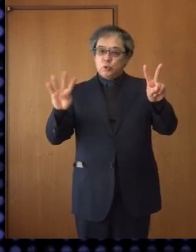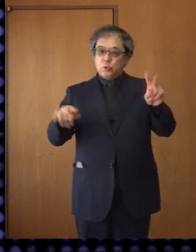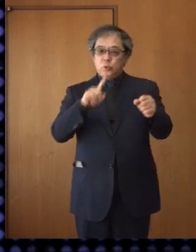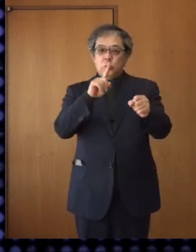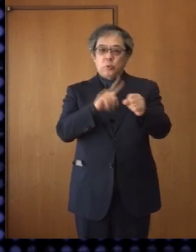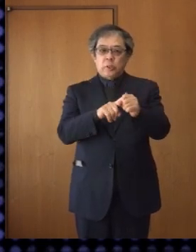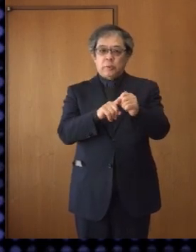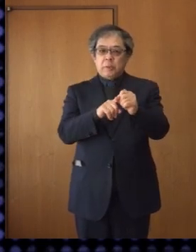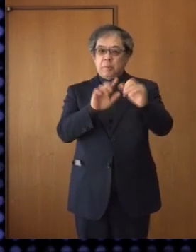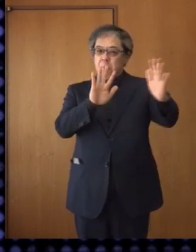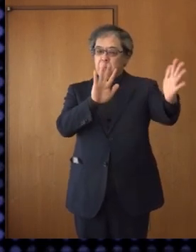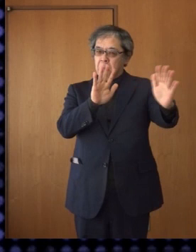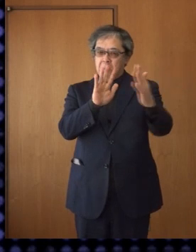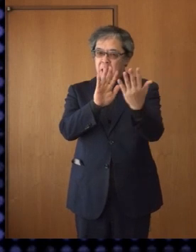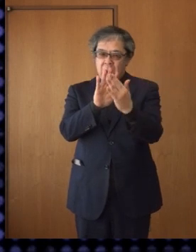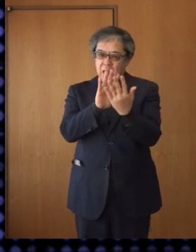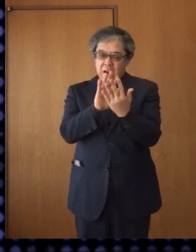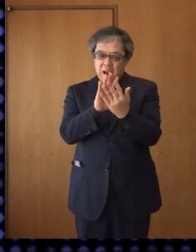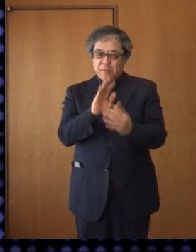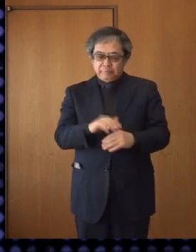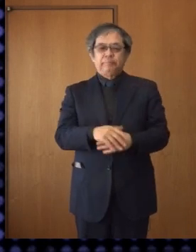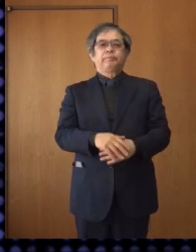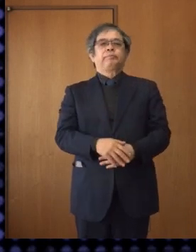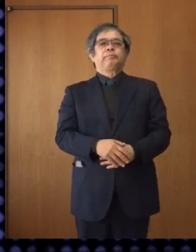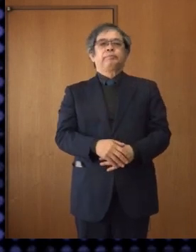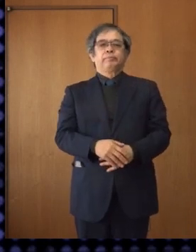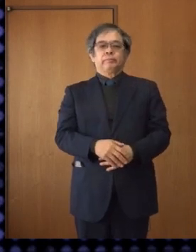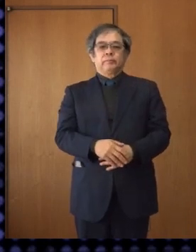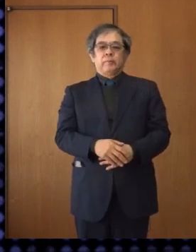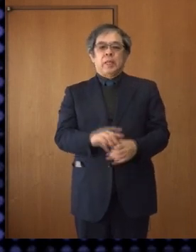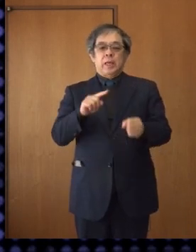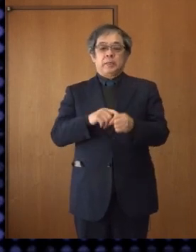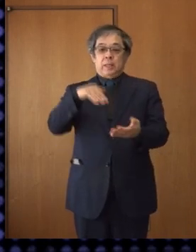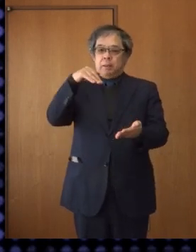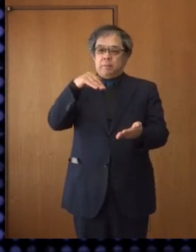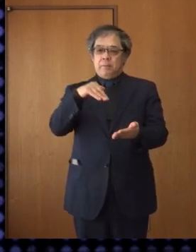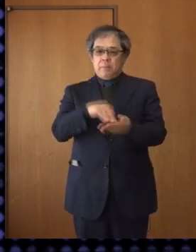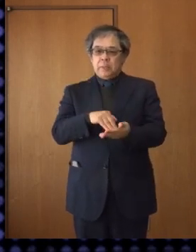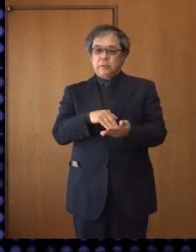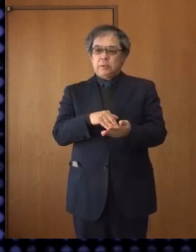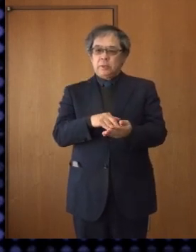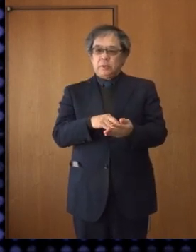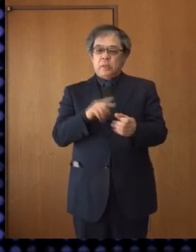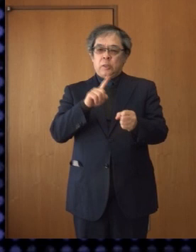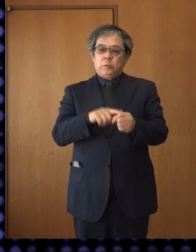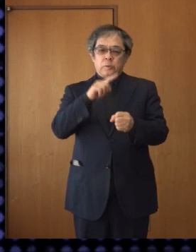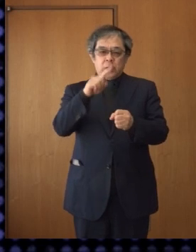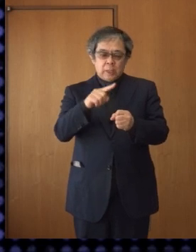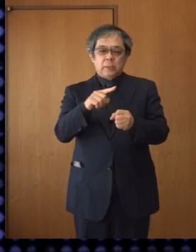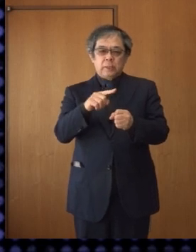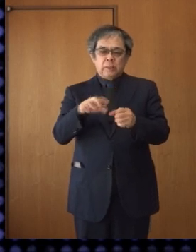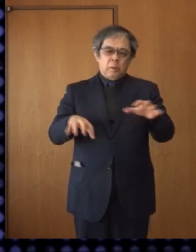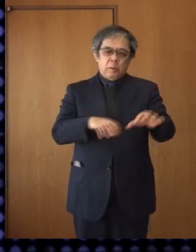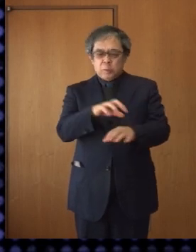向けてカウントダウンの時期となってきました。年末、そして年明けと何かと気